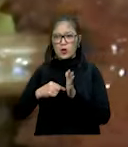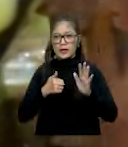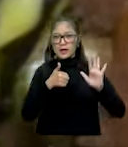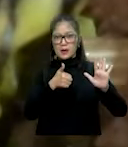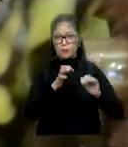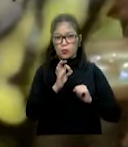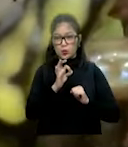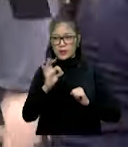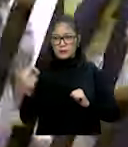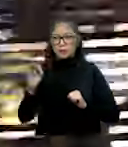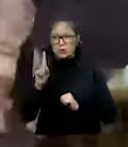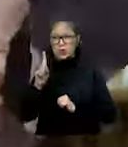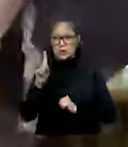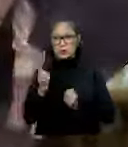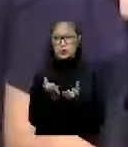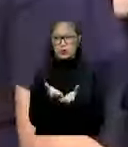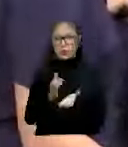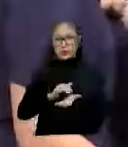Rp60.000 per porsi.